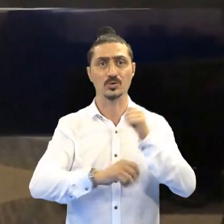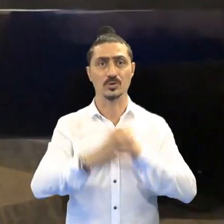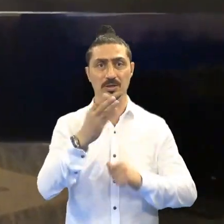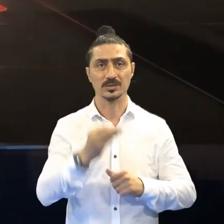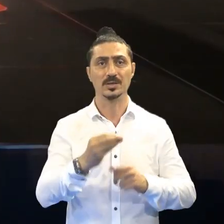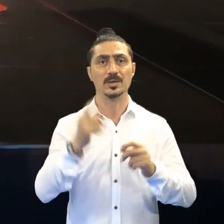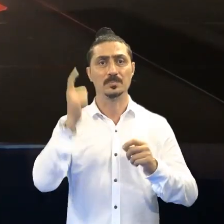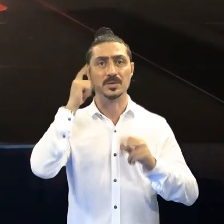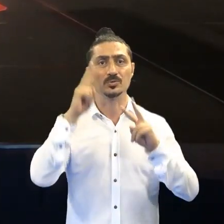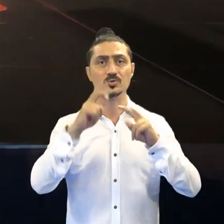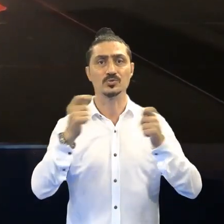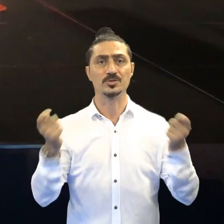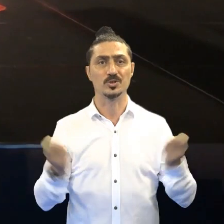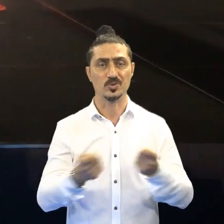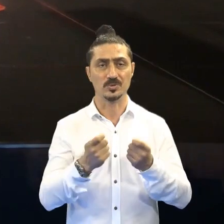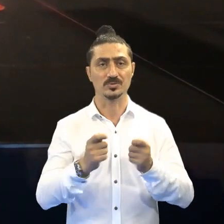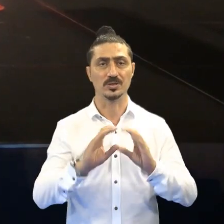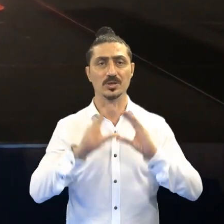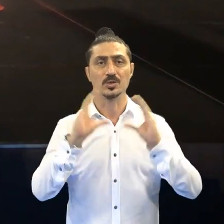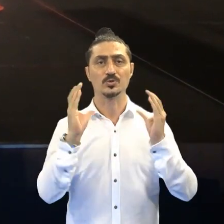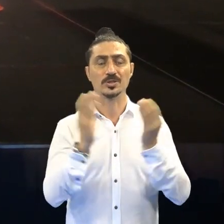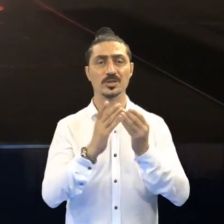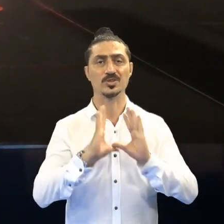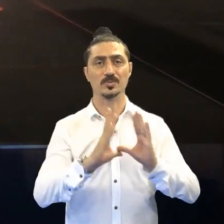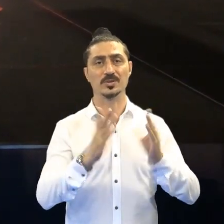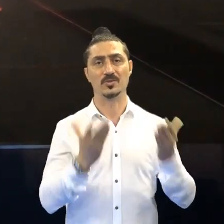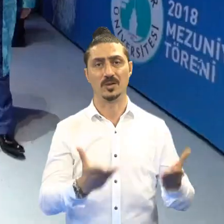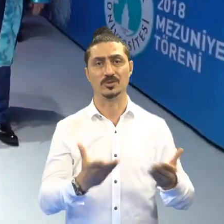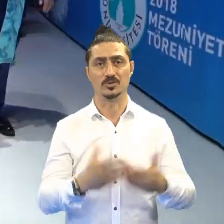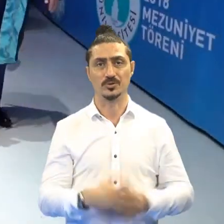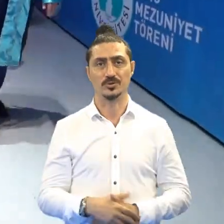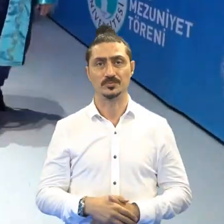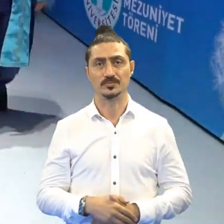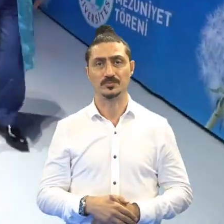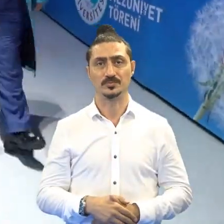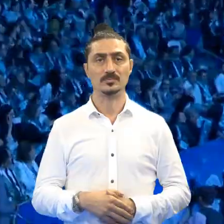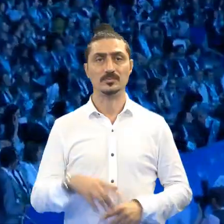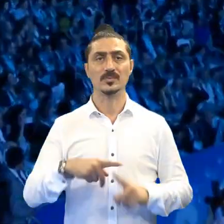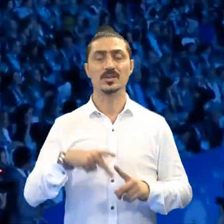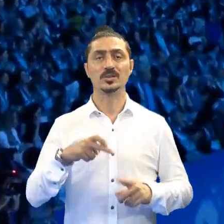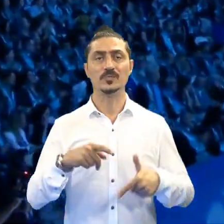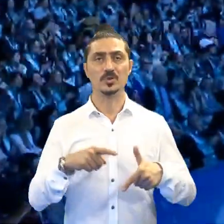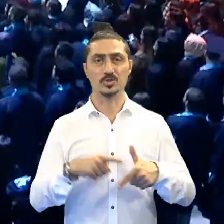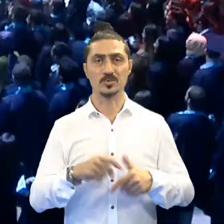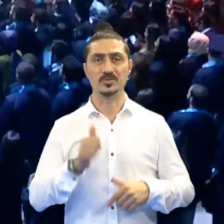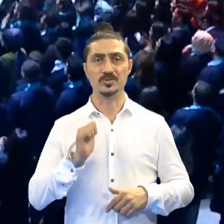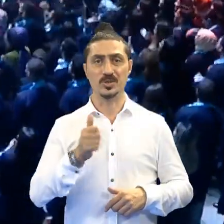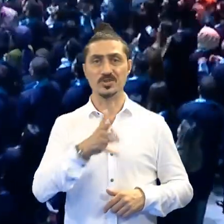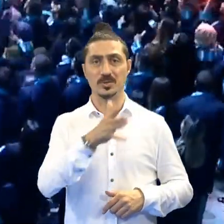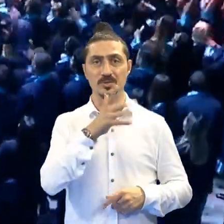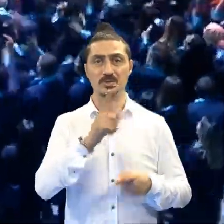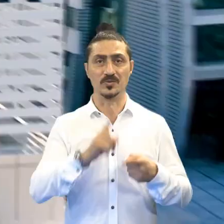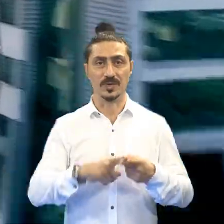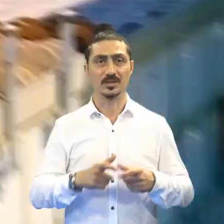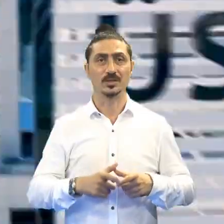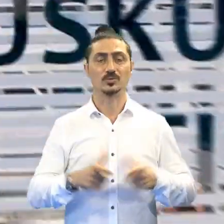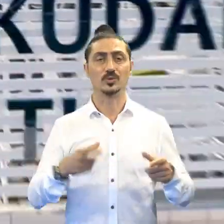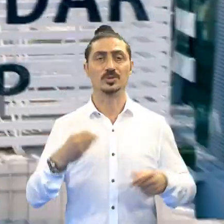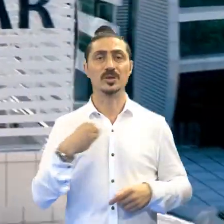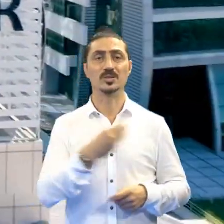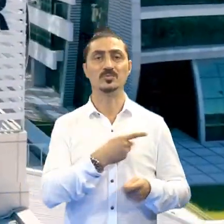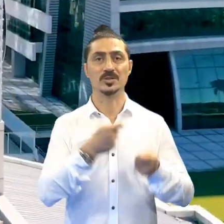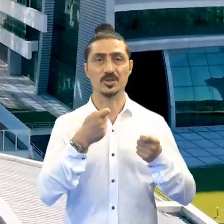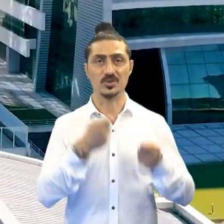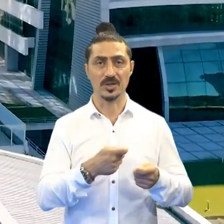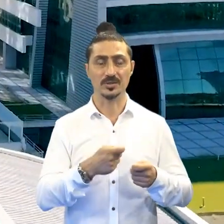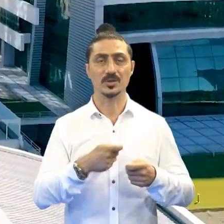üniversitesi olarak beyin konusundaki çalışmalarımıza küresel çapta devam ediyoruz. Tıp fakültemizde geleceğin bilgili ve